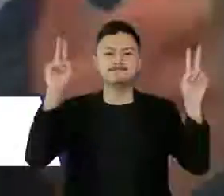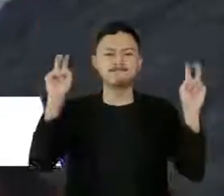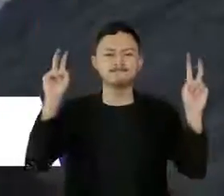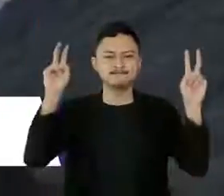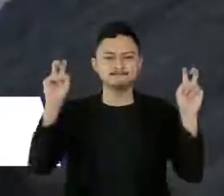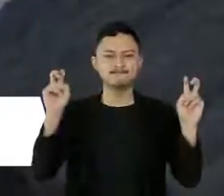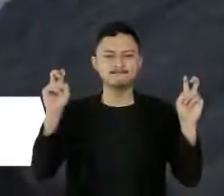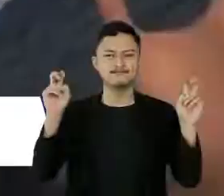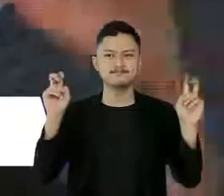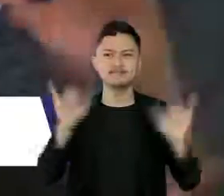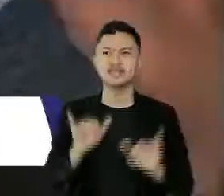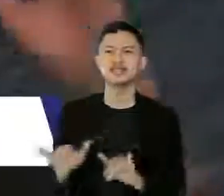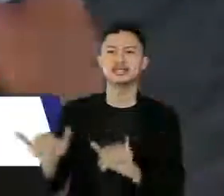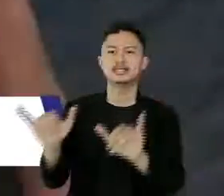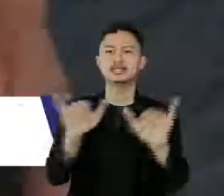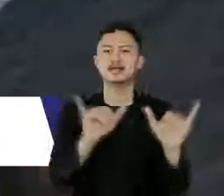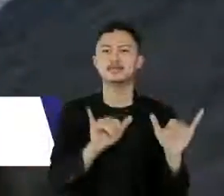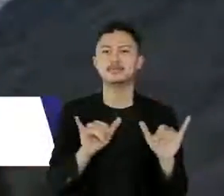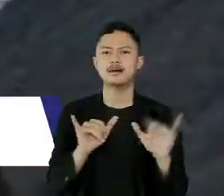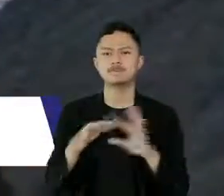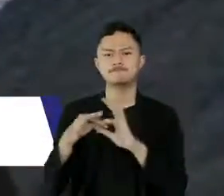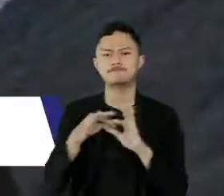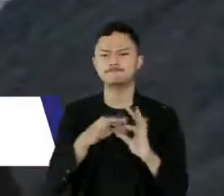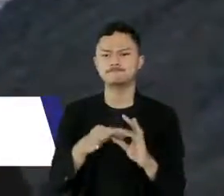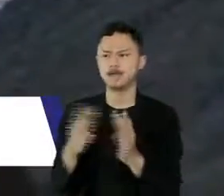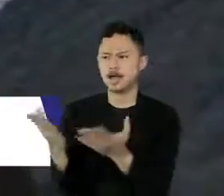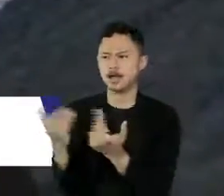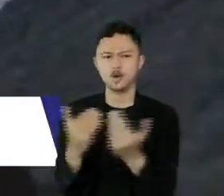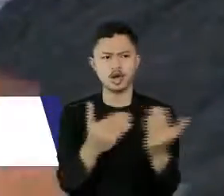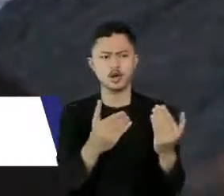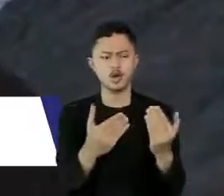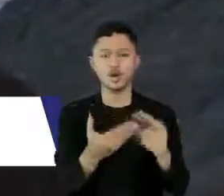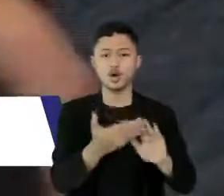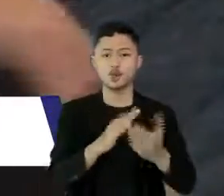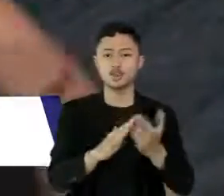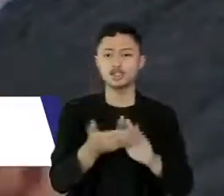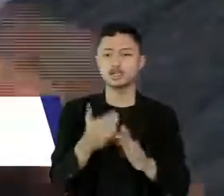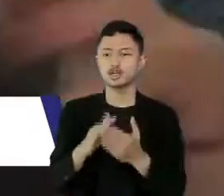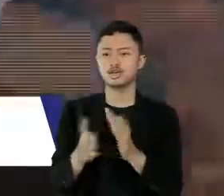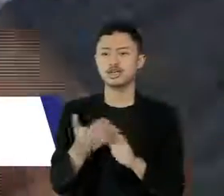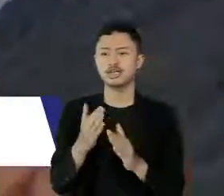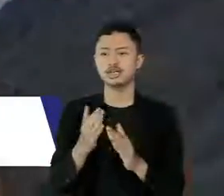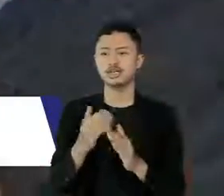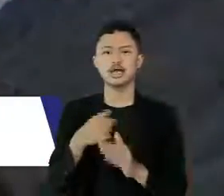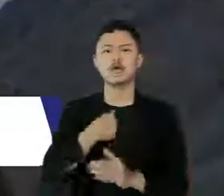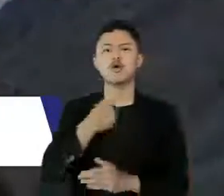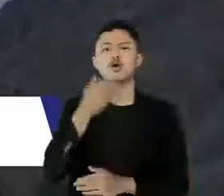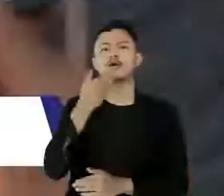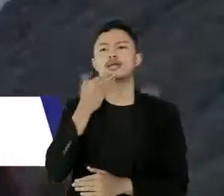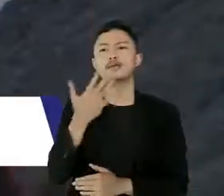arti yang sama-sama kita gandengan tangan, ayo gitu loh. Jadi komunitas-komunitas